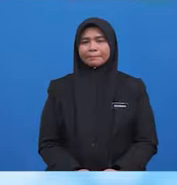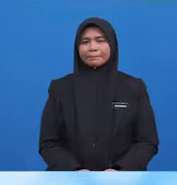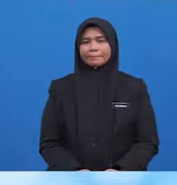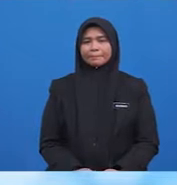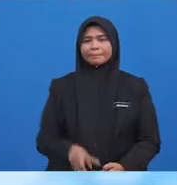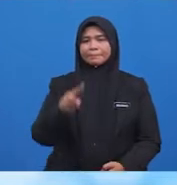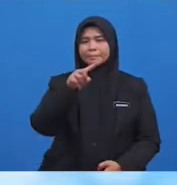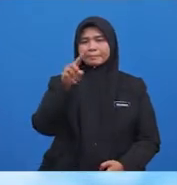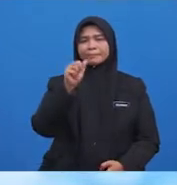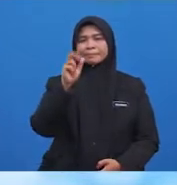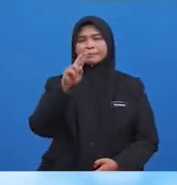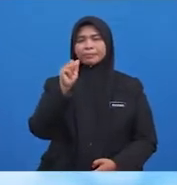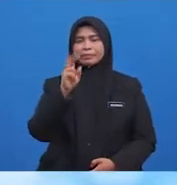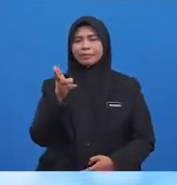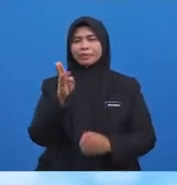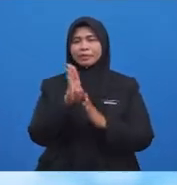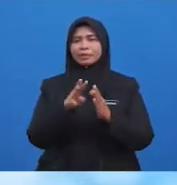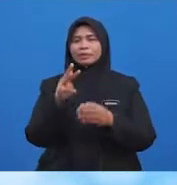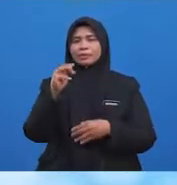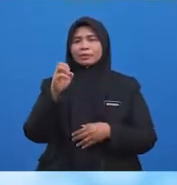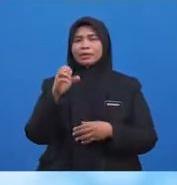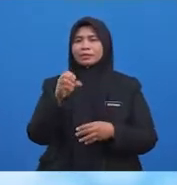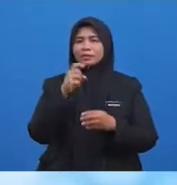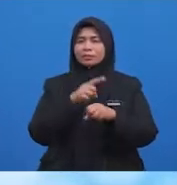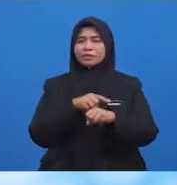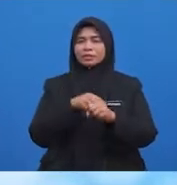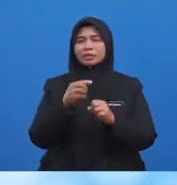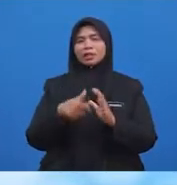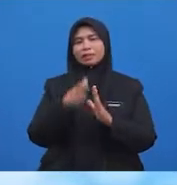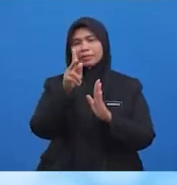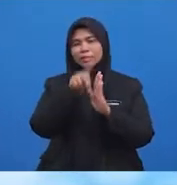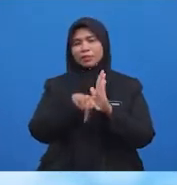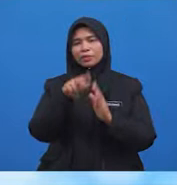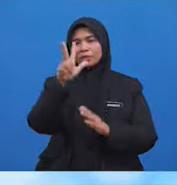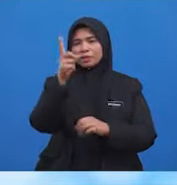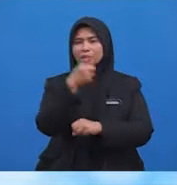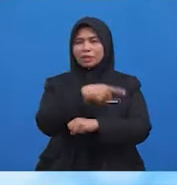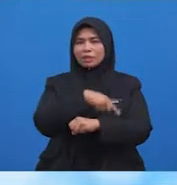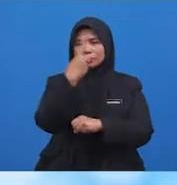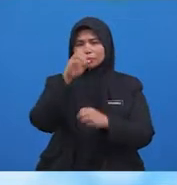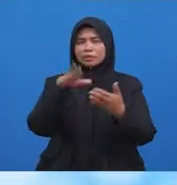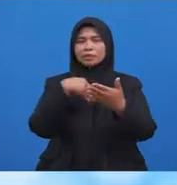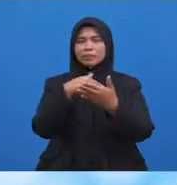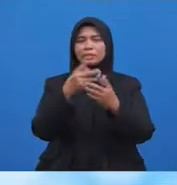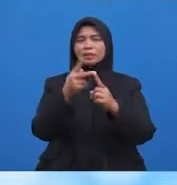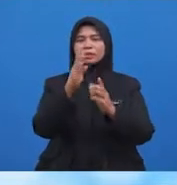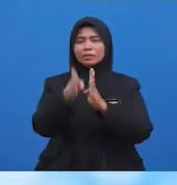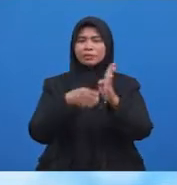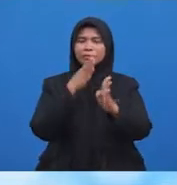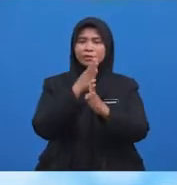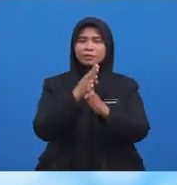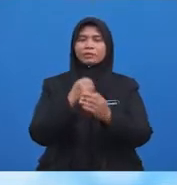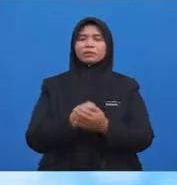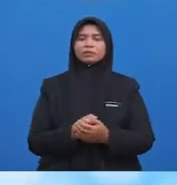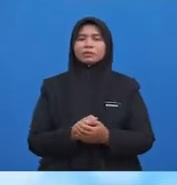sejarah darah B magnet ini mengambil masa lebih kurang tiga hari untuk sampai ke